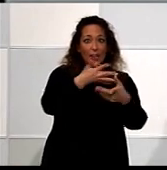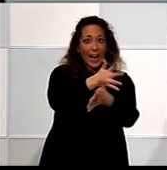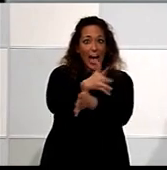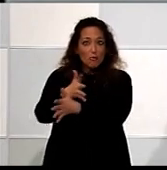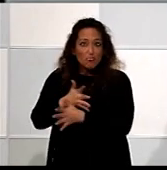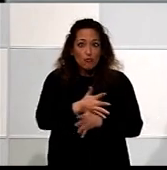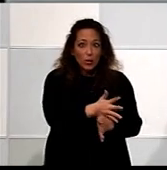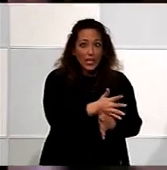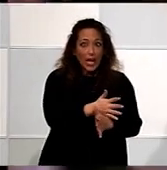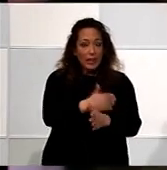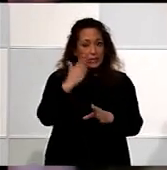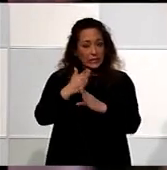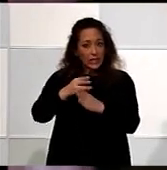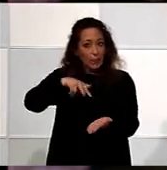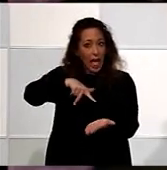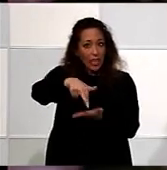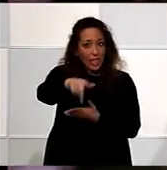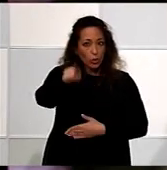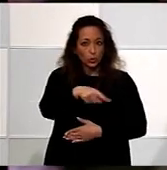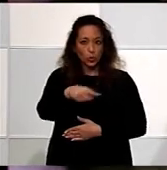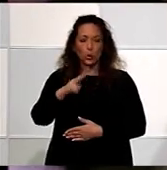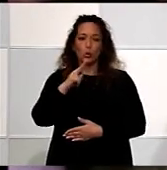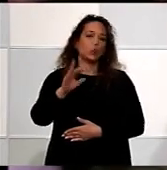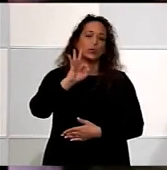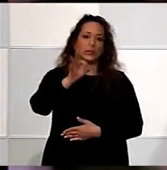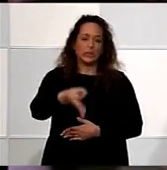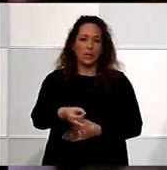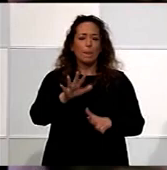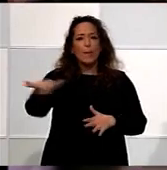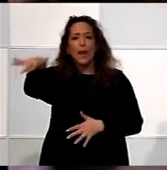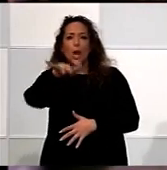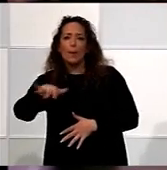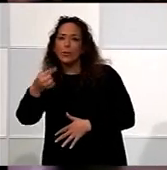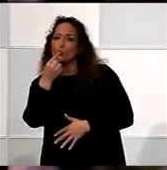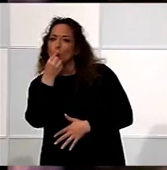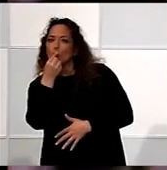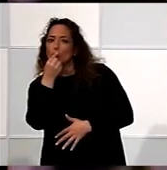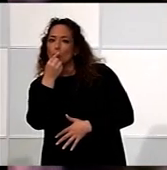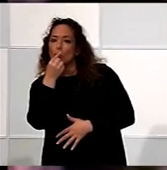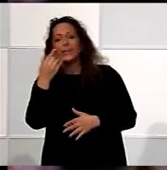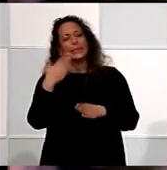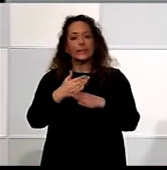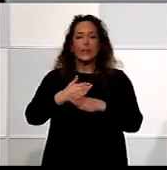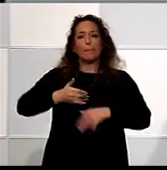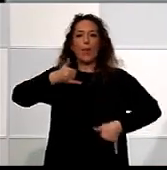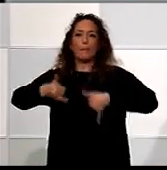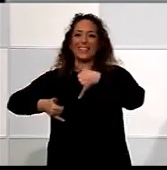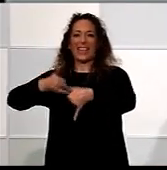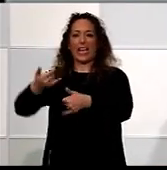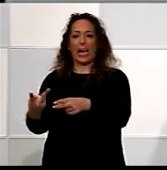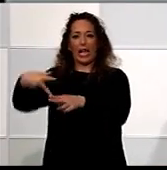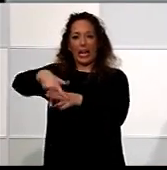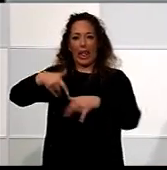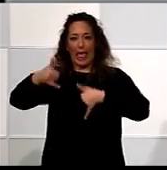peu, suposo. Sí. Però i a la fàbrica dels xumets, que queda una mica més lluny? En bicicleta. Carai. I la